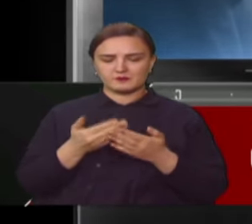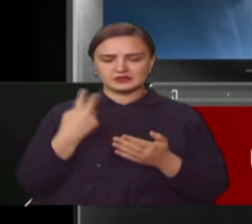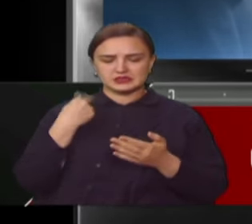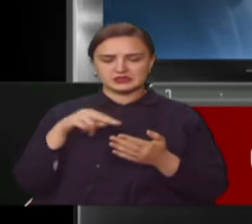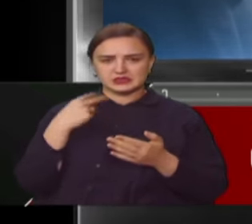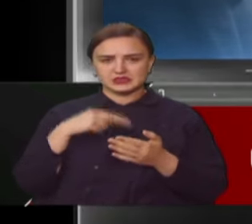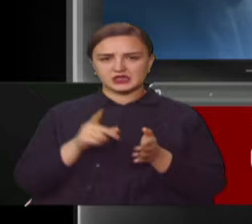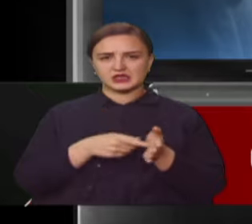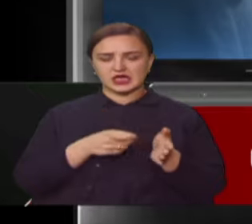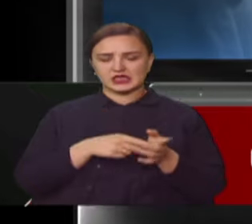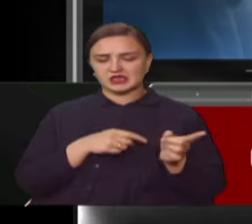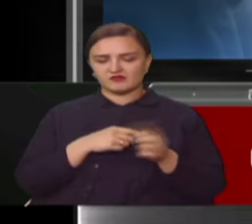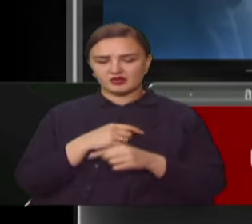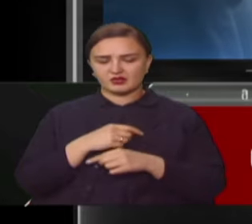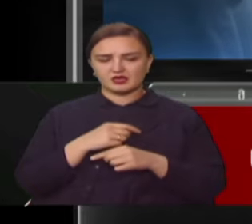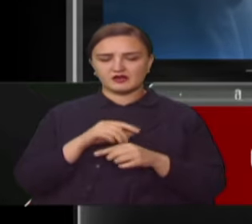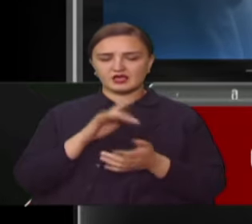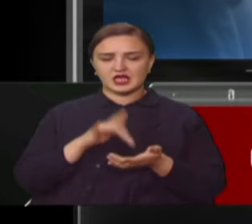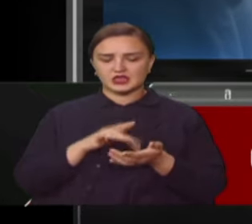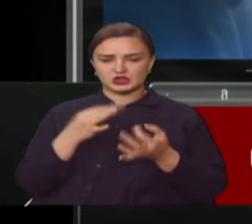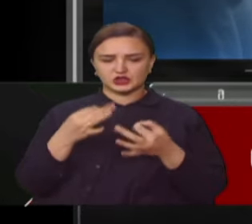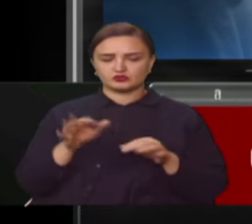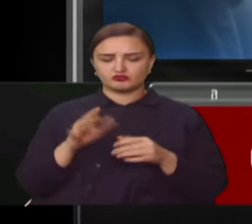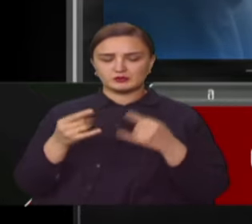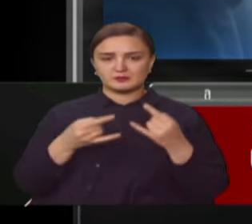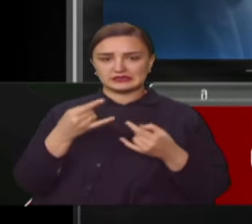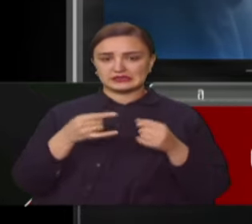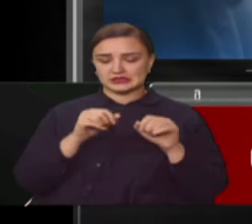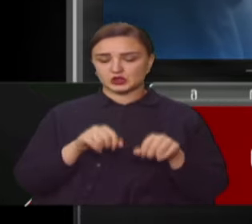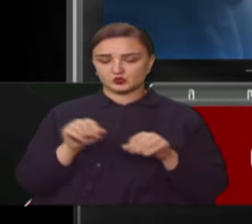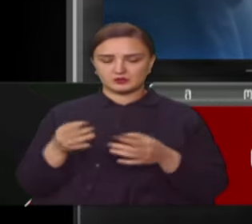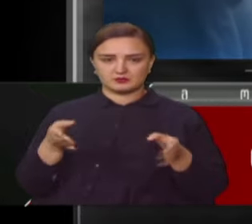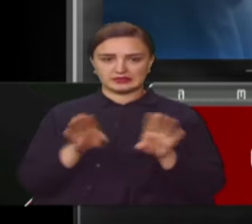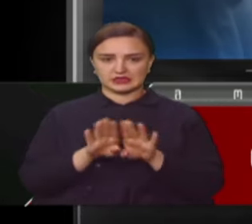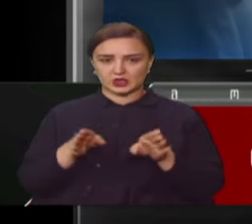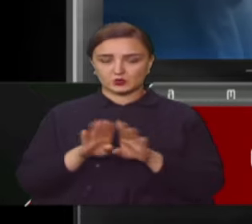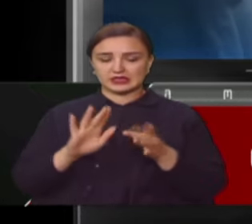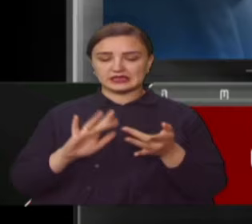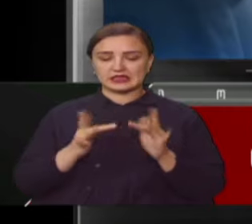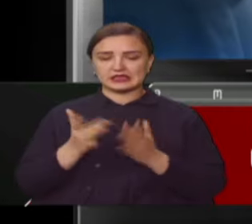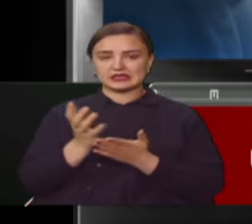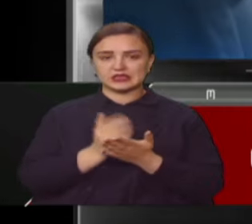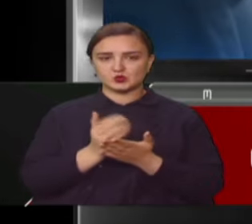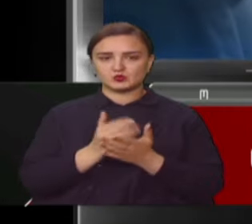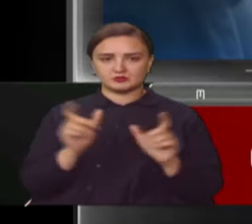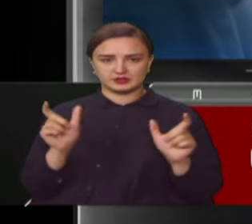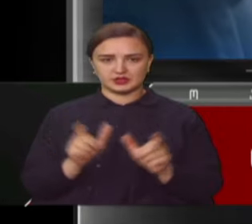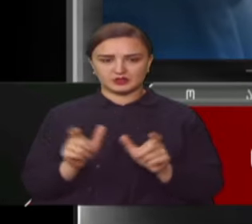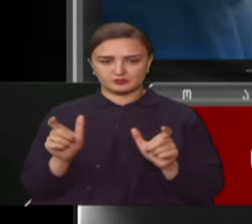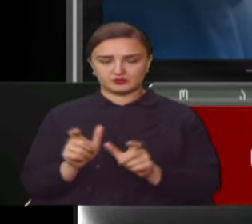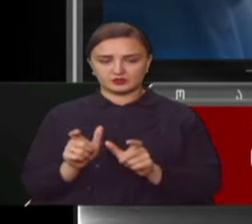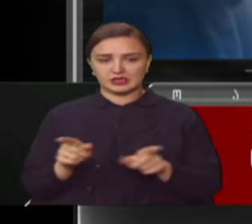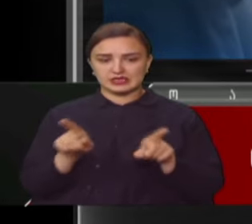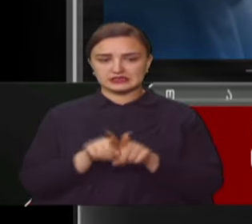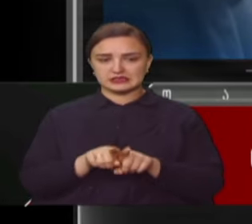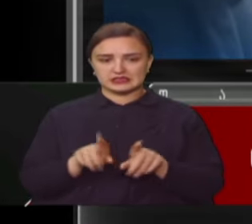დაკითხვებზე იბარებდნენ, ქვეყანაში არ უშვებდნენ, როდესაც მედია საშუალებები დაიხურა, ინტერნეტ რესურსები დაიბლოკა და ასე შემდეგ.